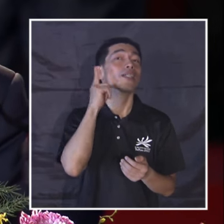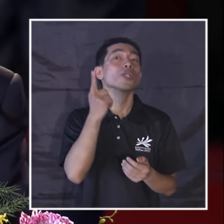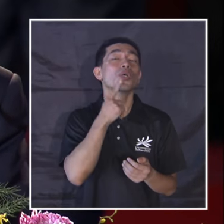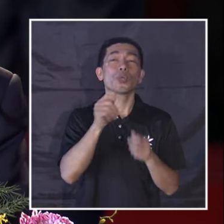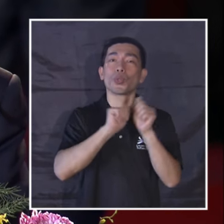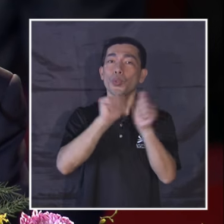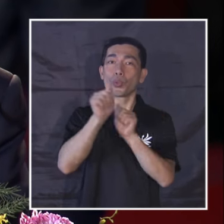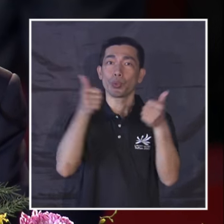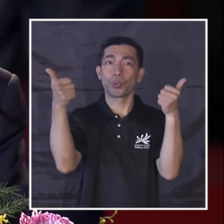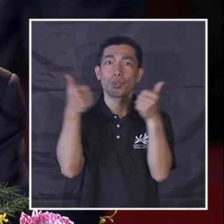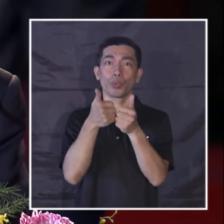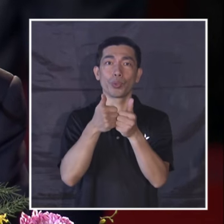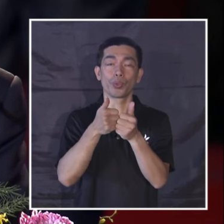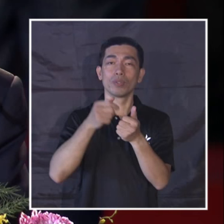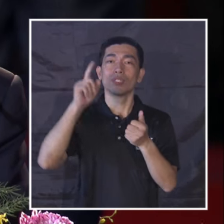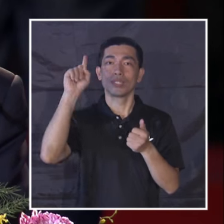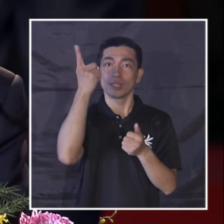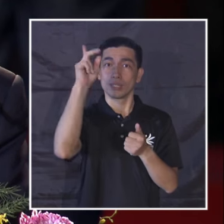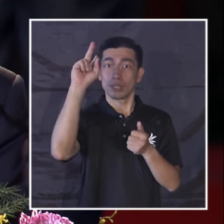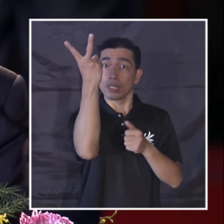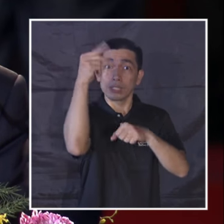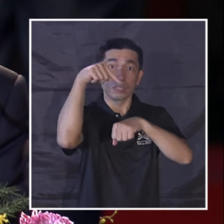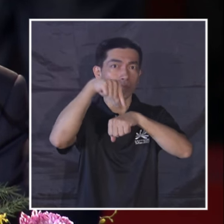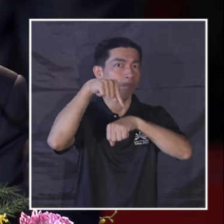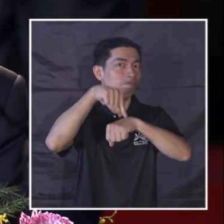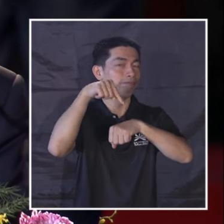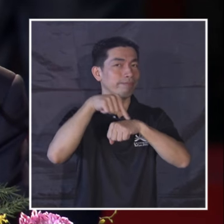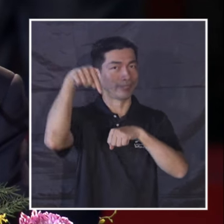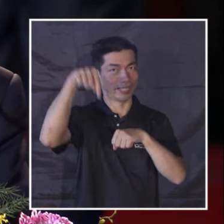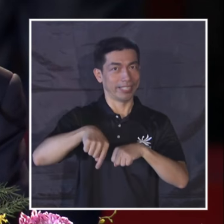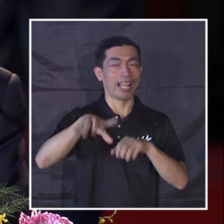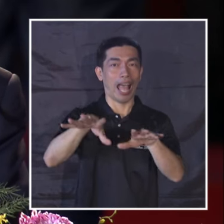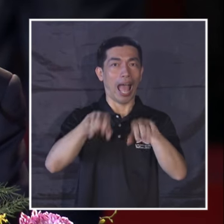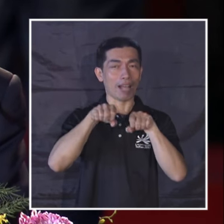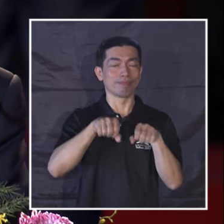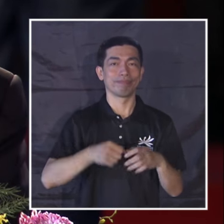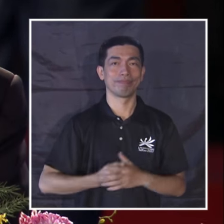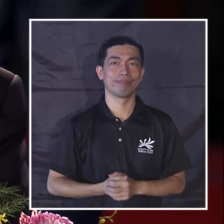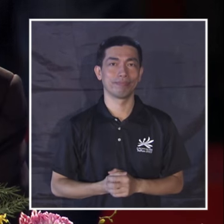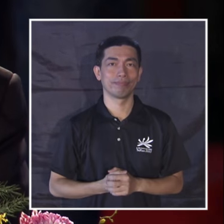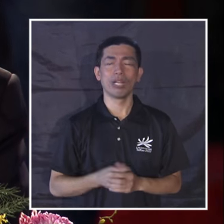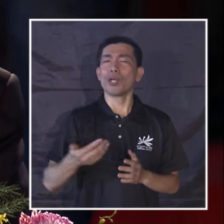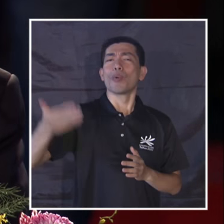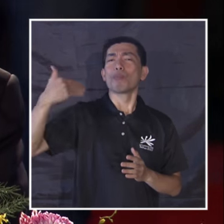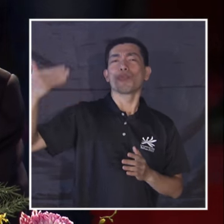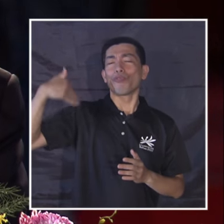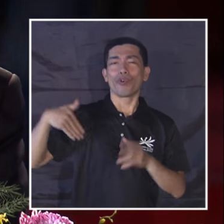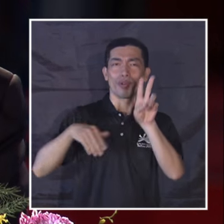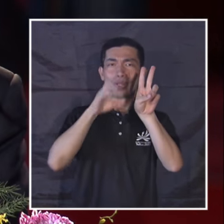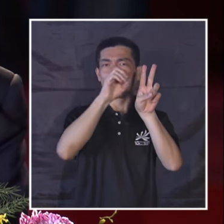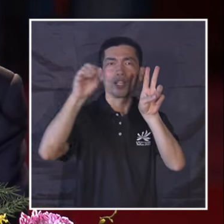二度在台湾举办。2000年台北市曾举办过第六届赛会。本